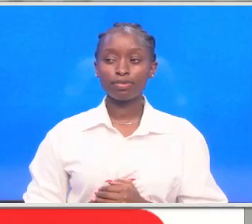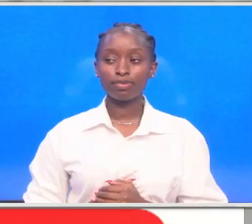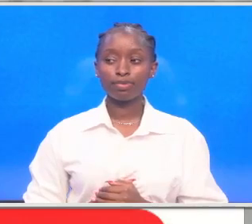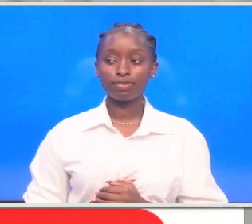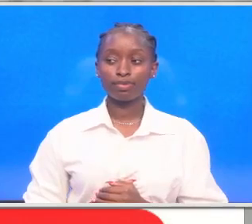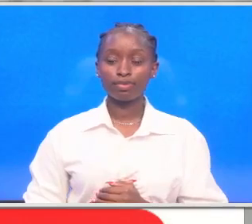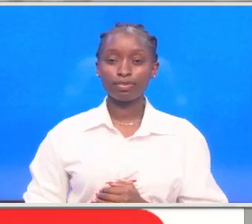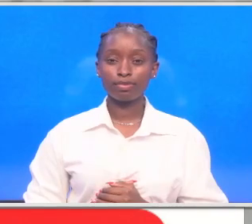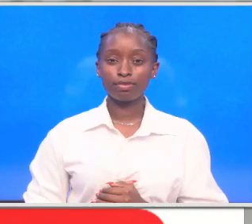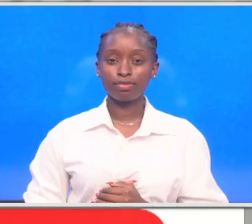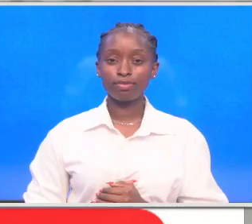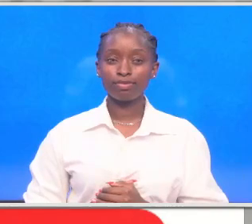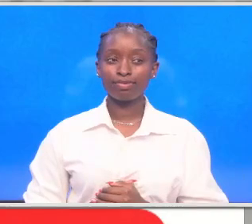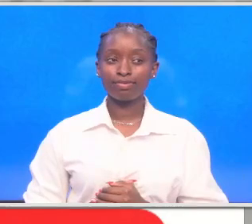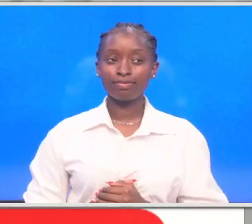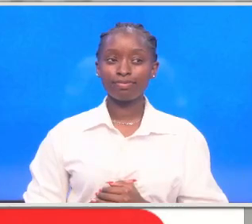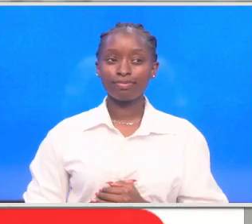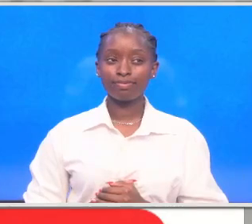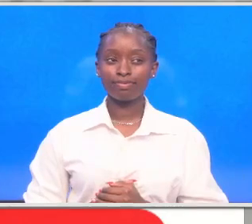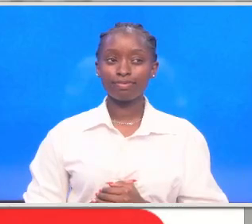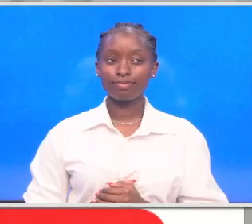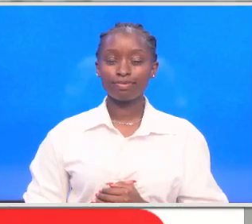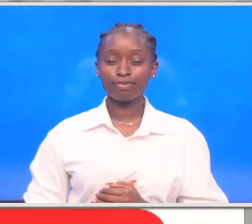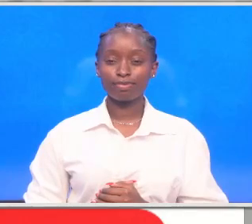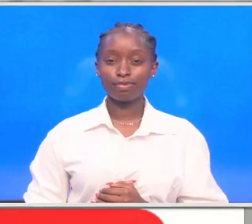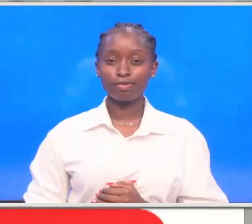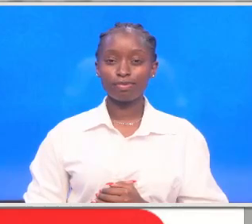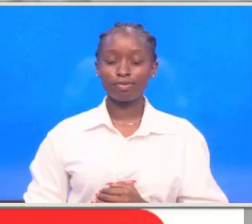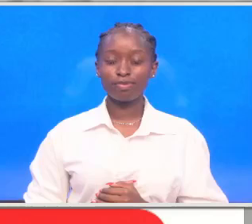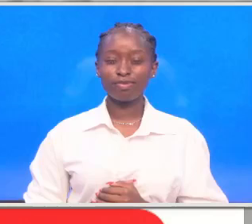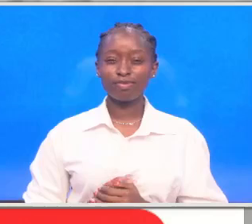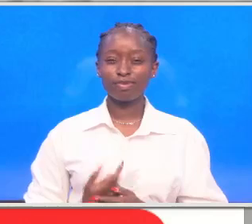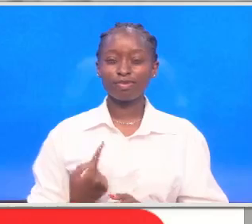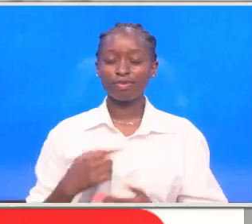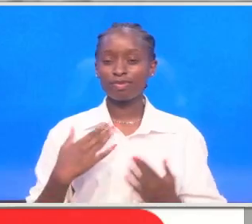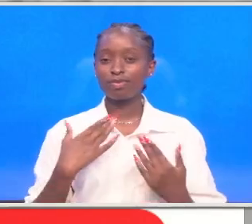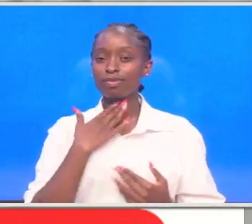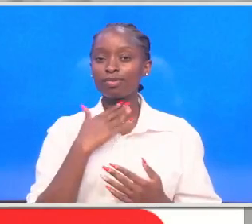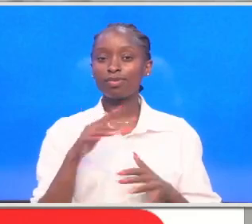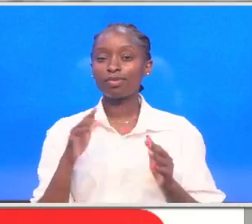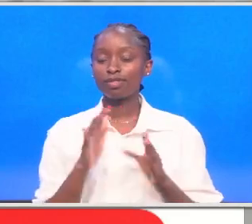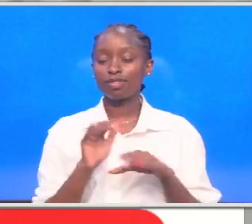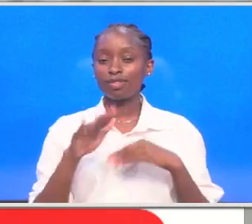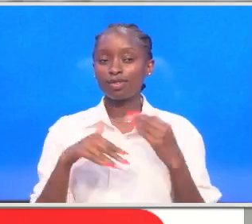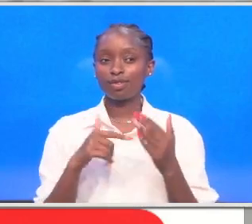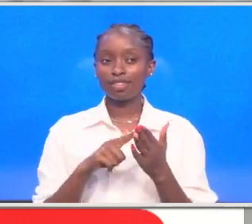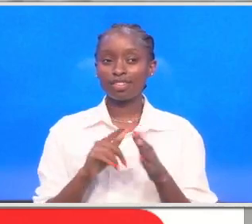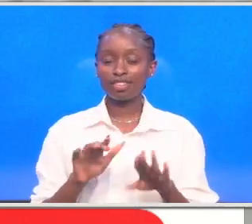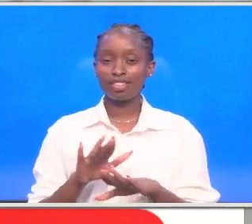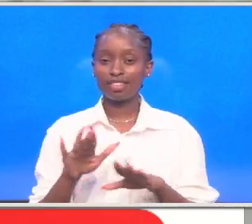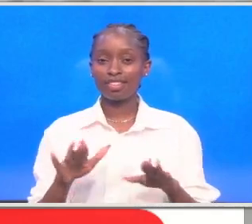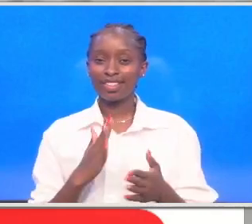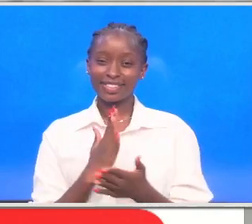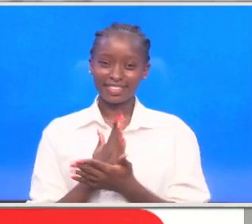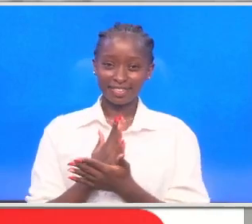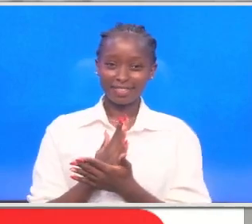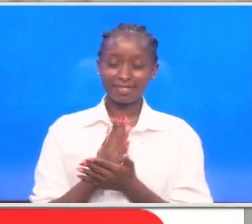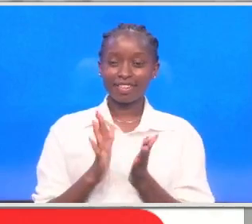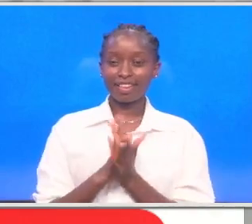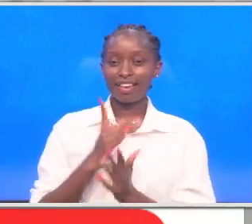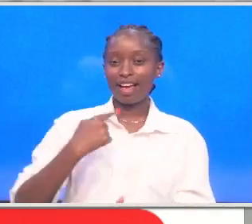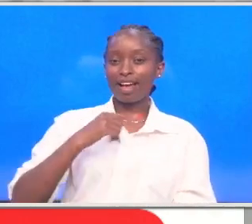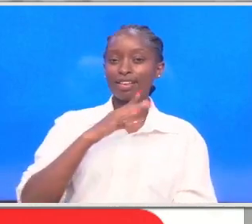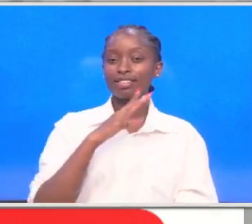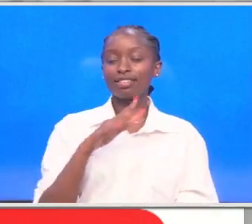Takuja kutujengea huko Katundu pia, hata huko tuwe na nyumba kama hii. Na sisi tujigambe